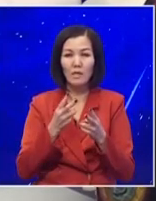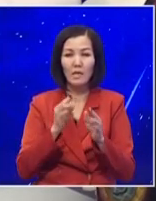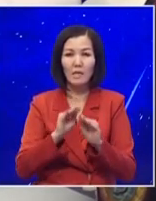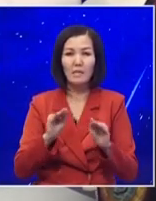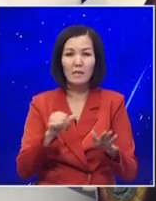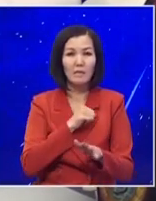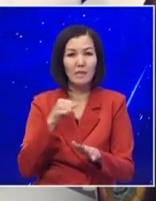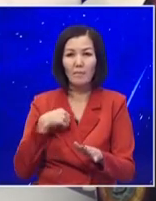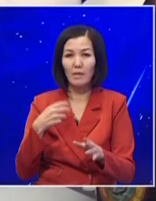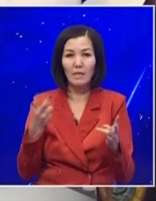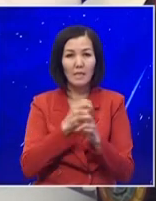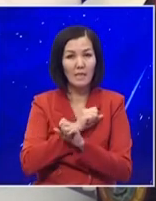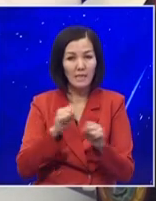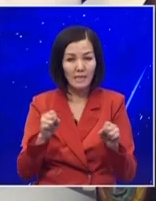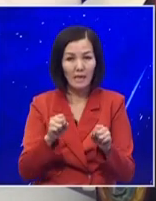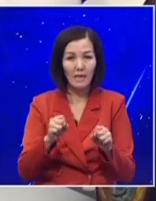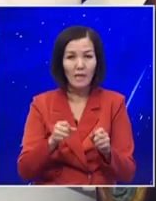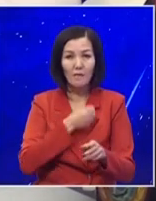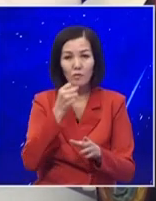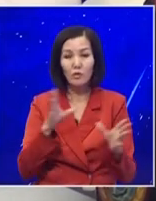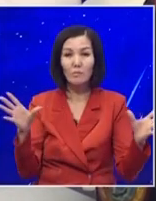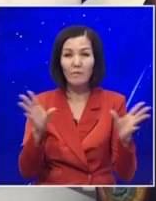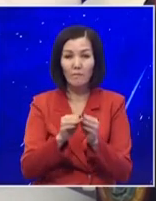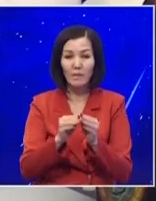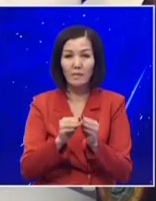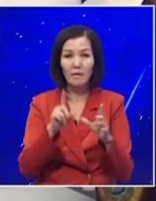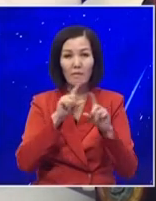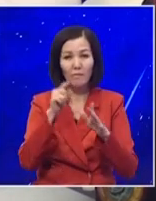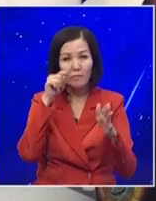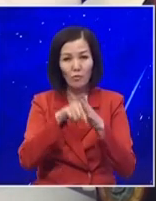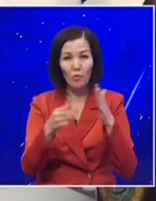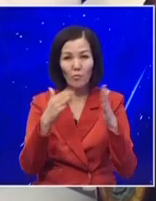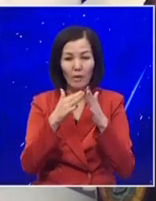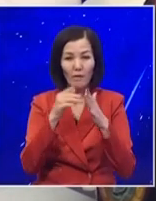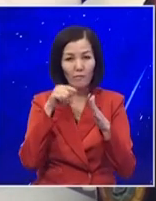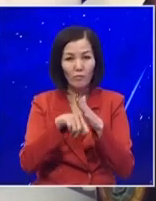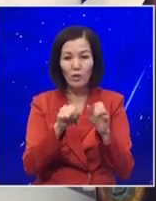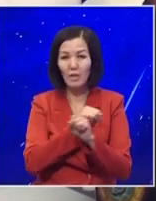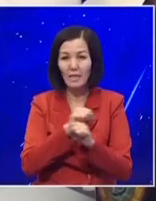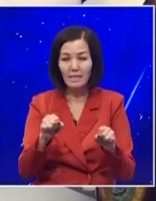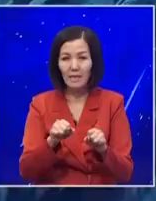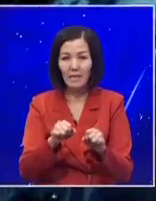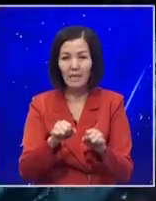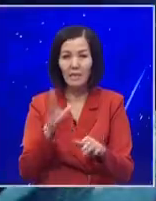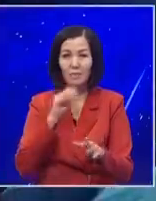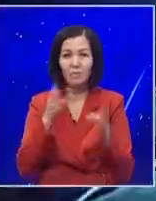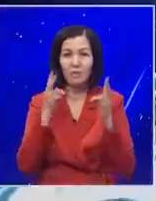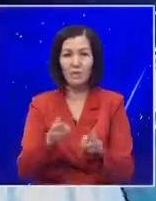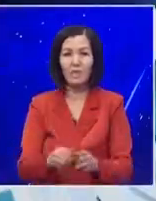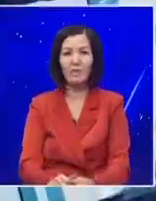ее использовать детям, нельзя ее использовать в помещениях, что может привести к трагедиям.